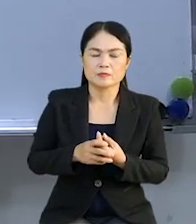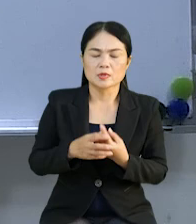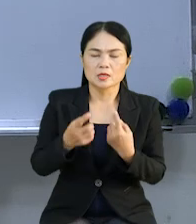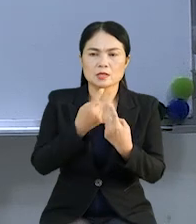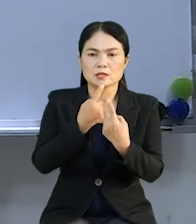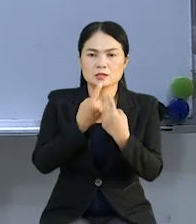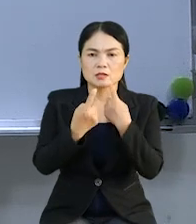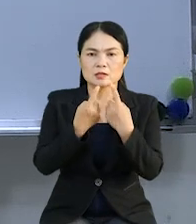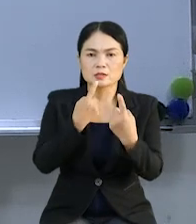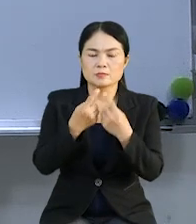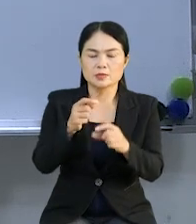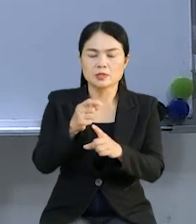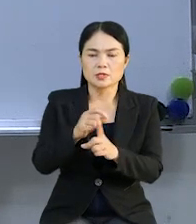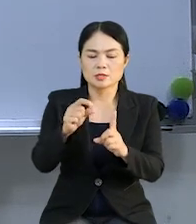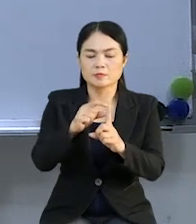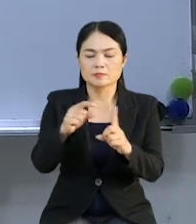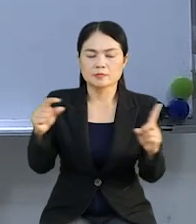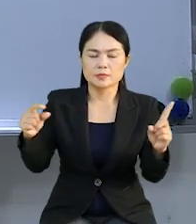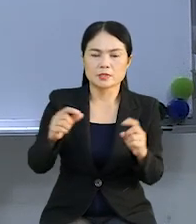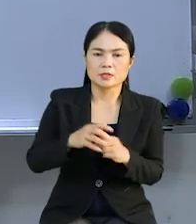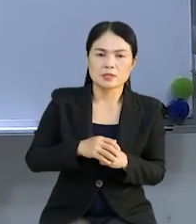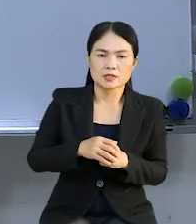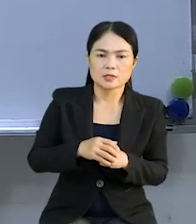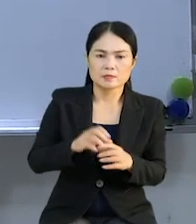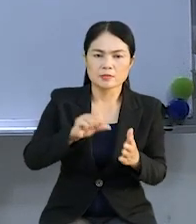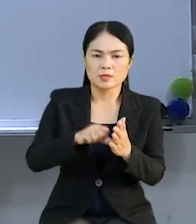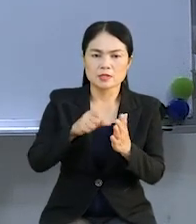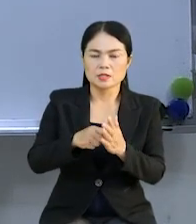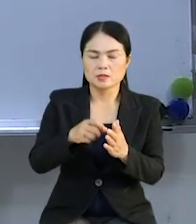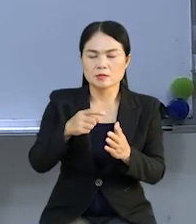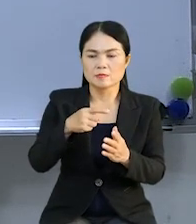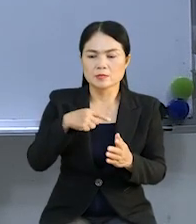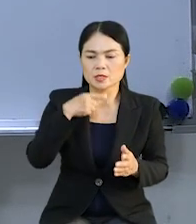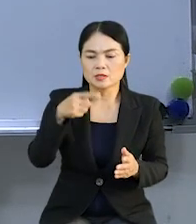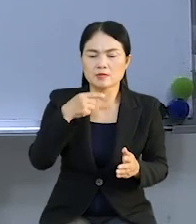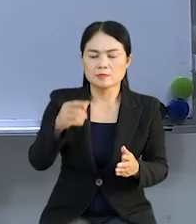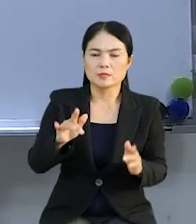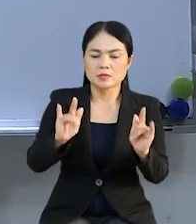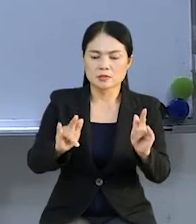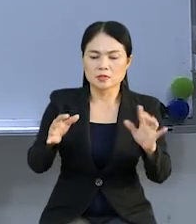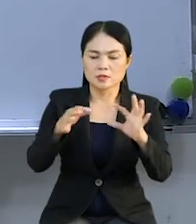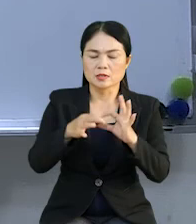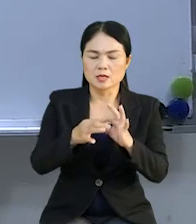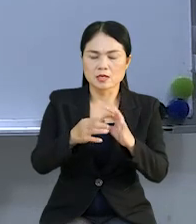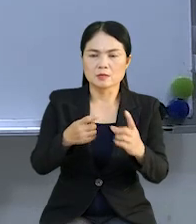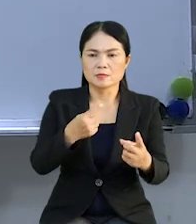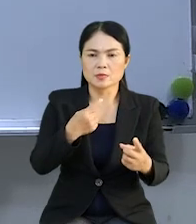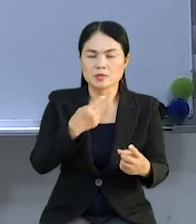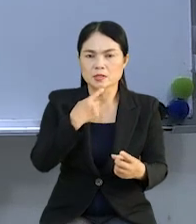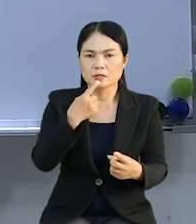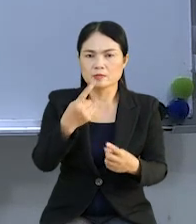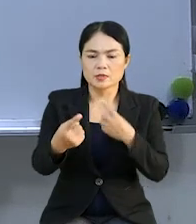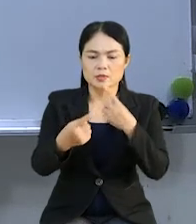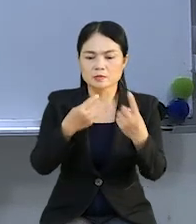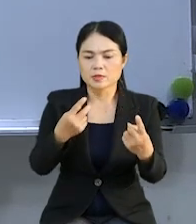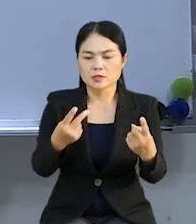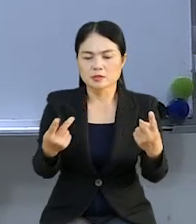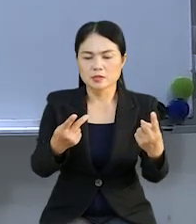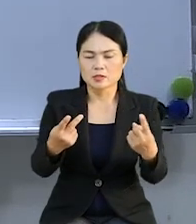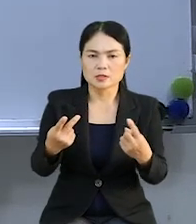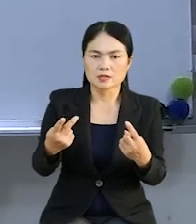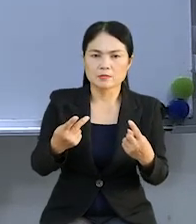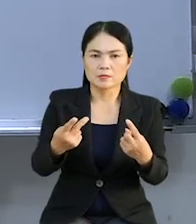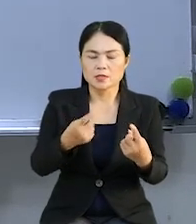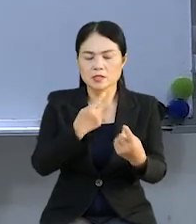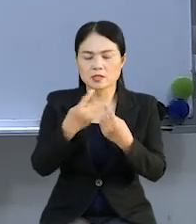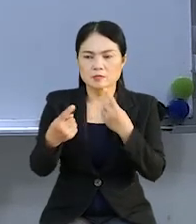cho chá nạ bịa chìa kệ ra sáp มีในทางในเย่ปลอดไส้สำเนสสำนาโรคเนียบ้านในเย่